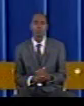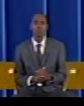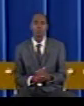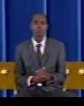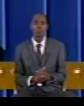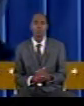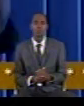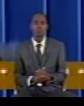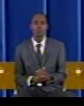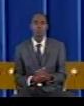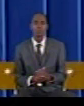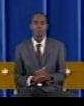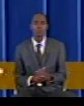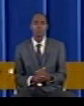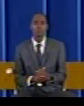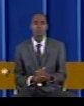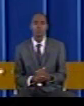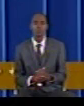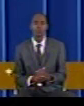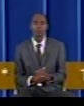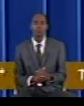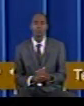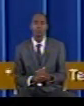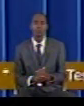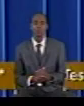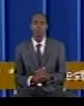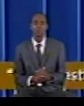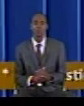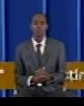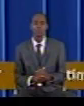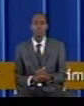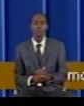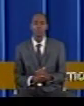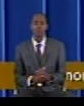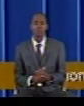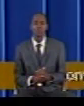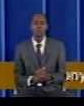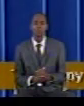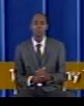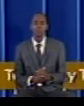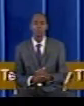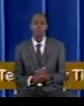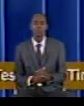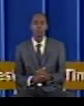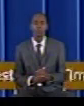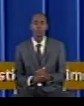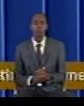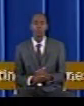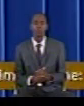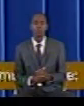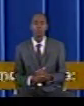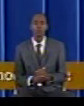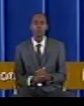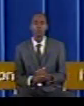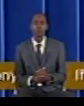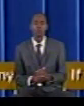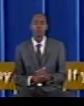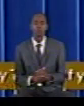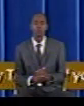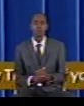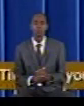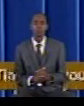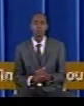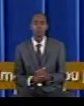Senatashi, nache zenzo. Zenzo, senazo. Anyi adu kwana huku nam ina